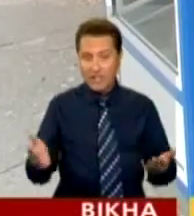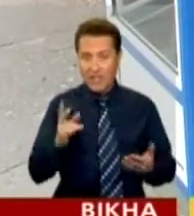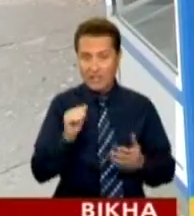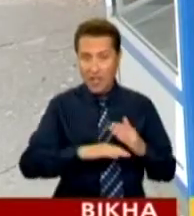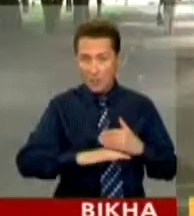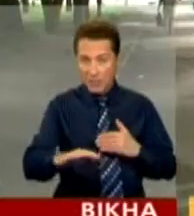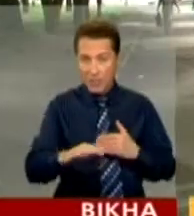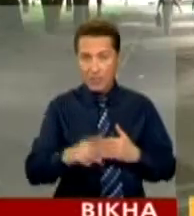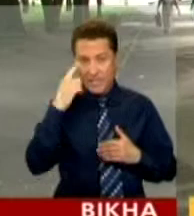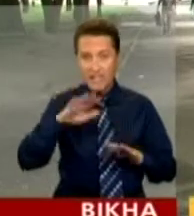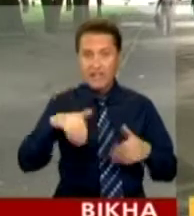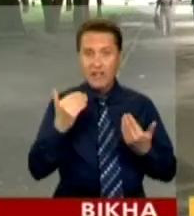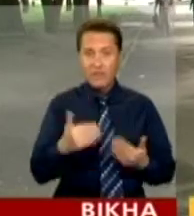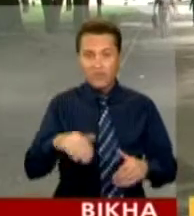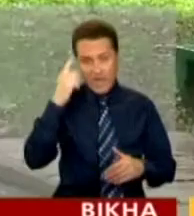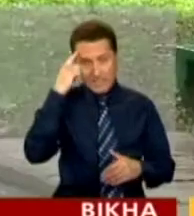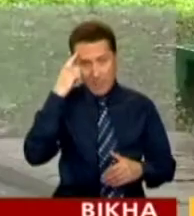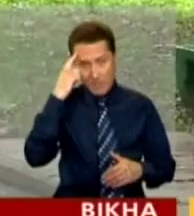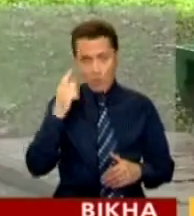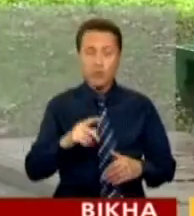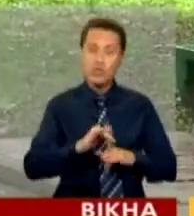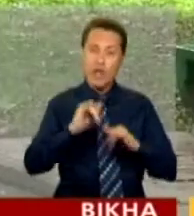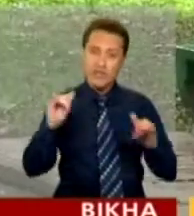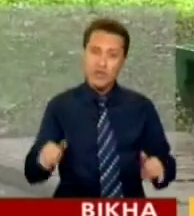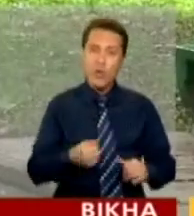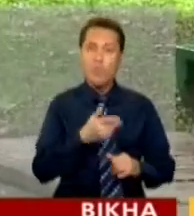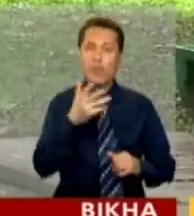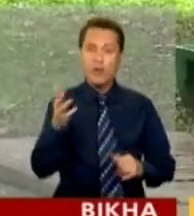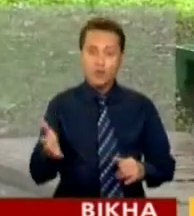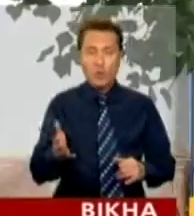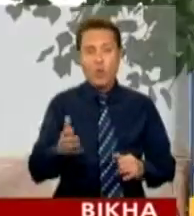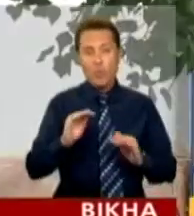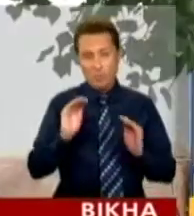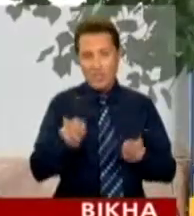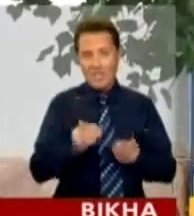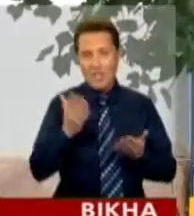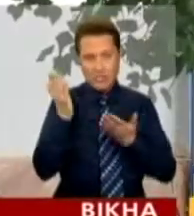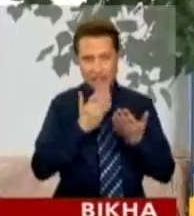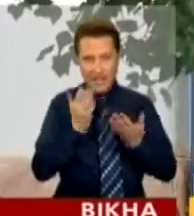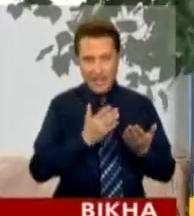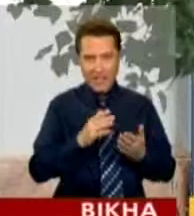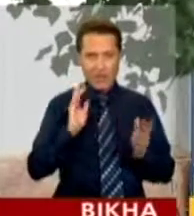тому ініціатор вже замислюється, чи не розширити мережу паркових міні-читалень.